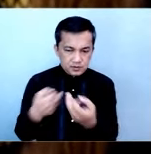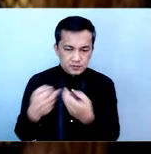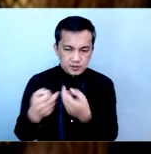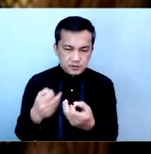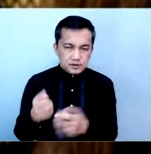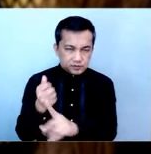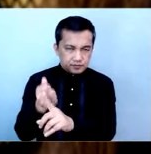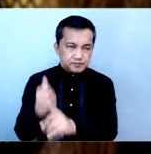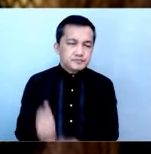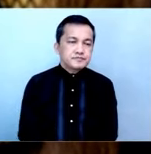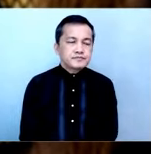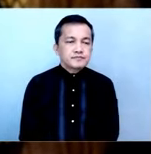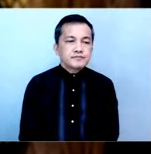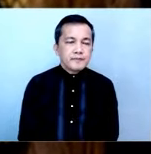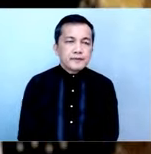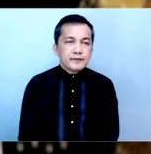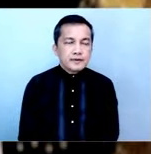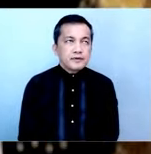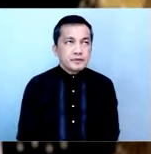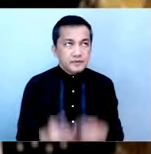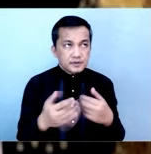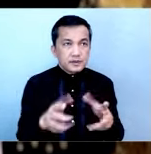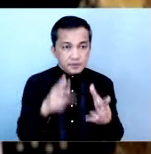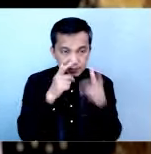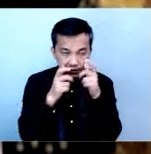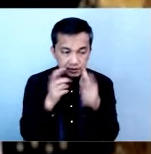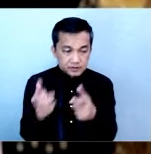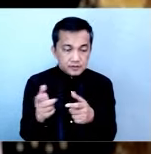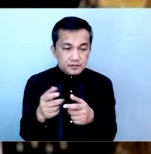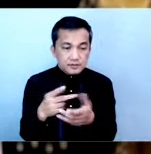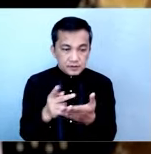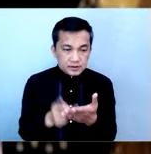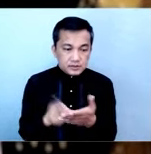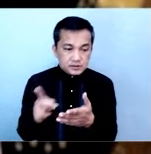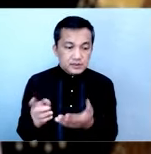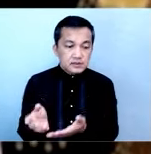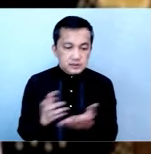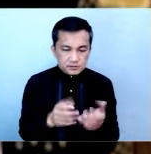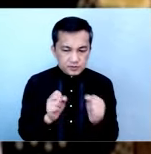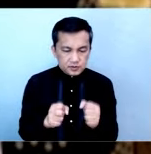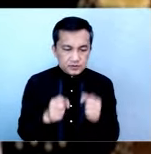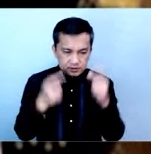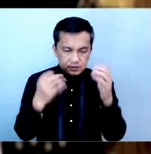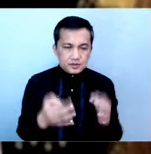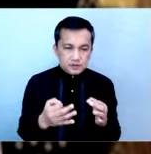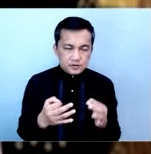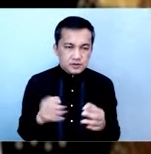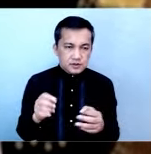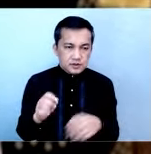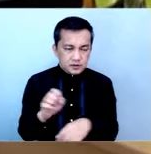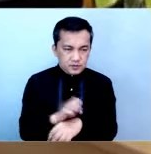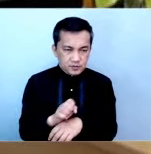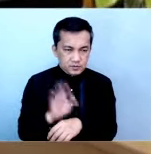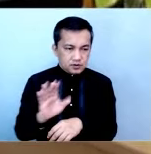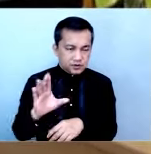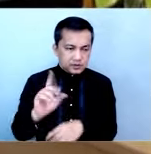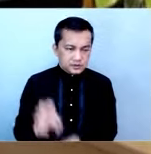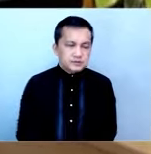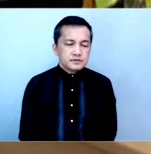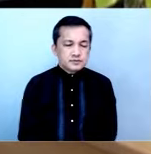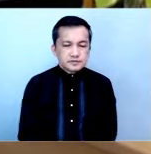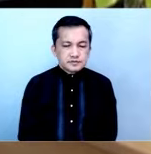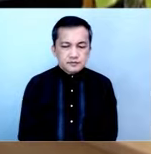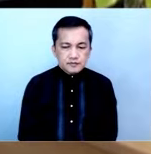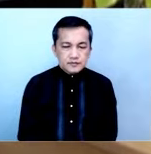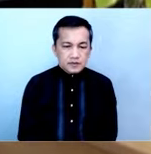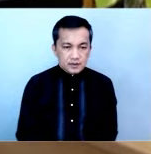panig. Matapos pakinggan ang iyong panig ay saka pa lamang maaaring magdesisyon ang employer sa iyong kaso. Ang